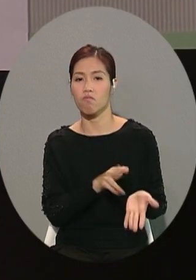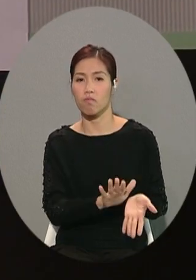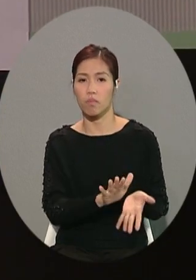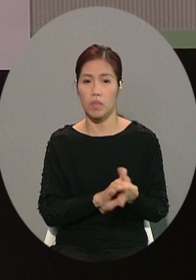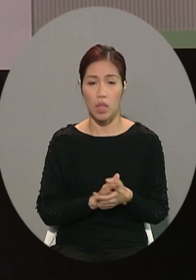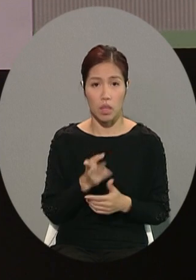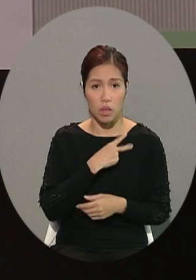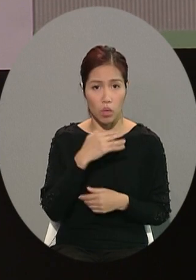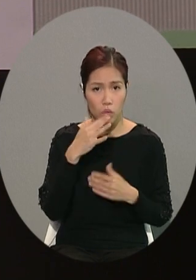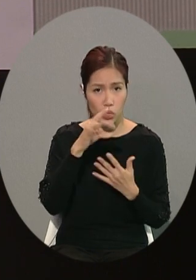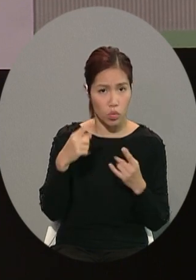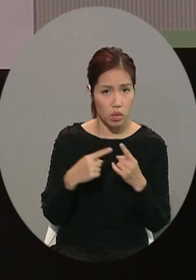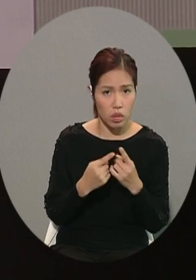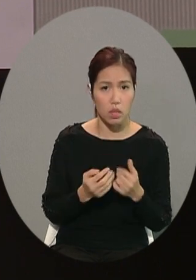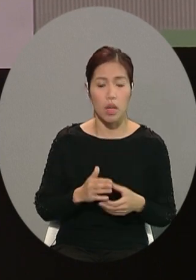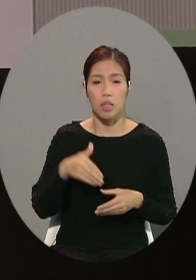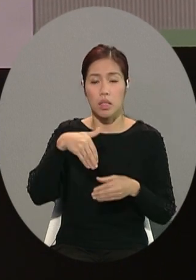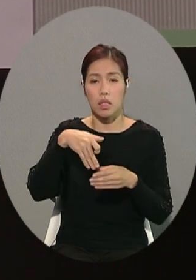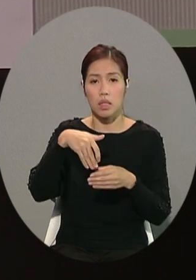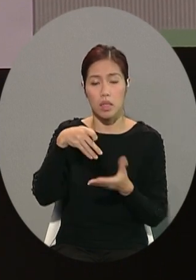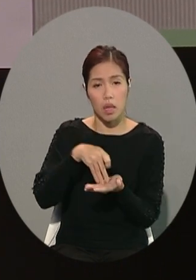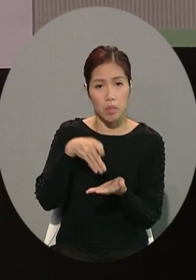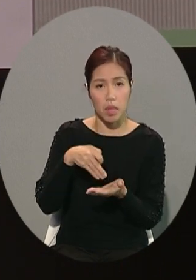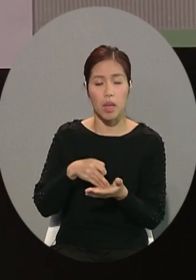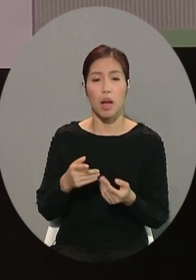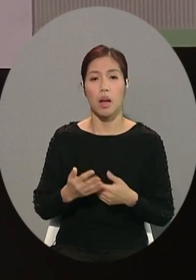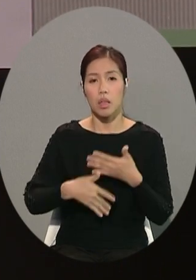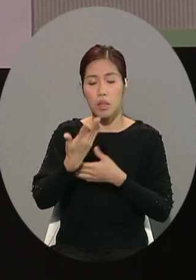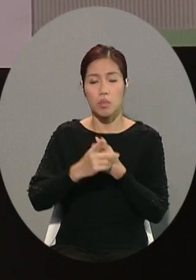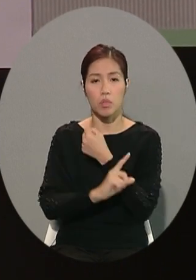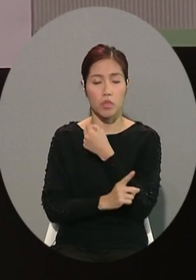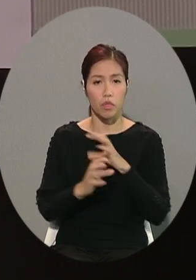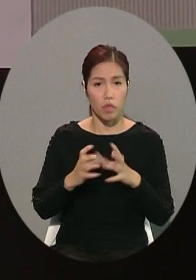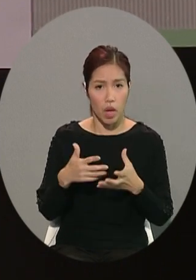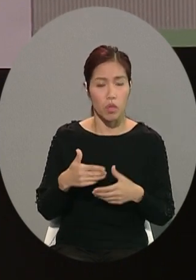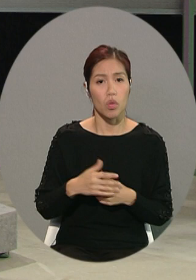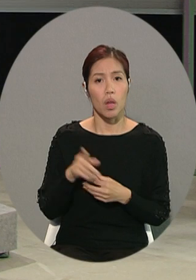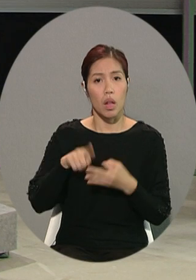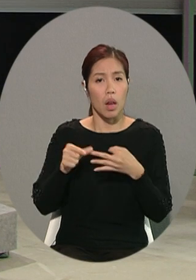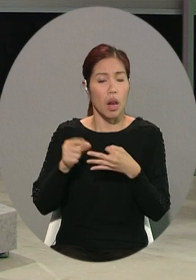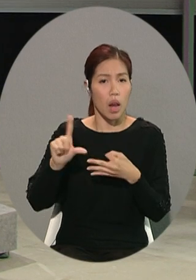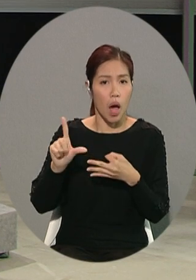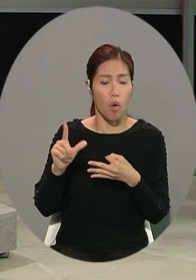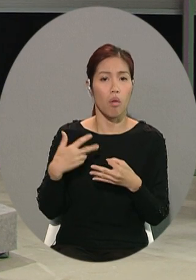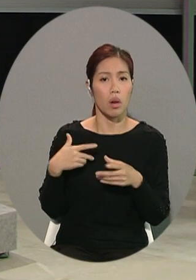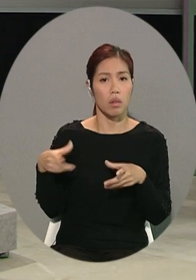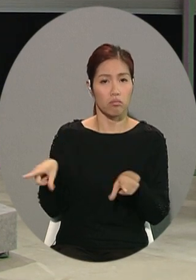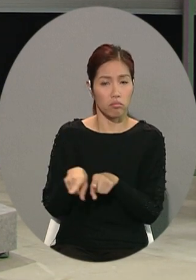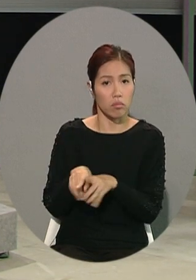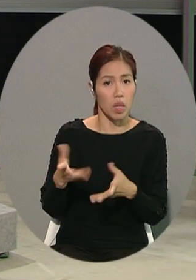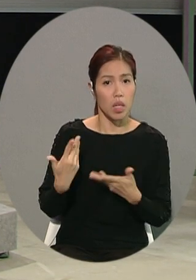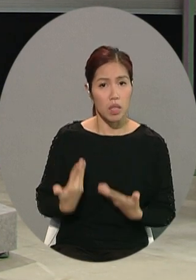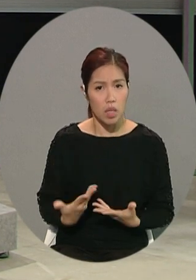選人，喺參選以呢一個業主立案嘅法團嘅期間啦，咁啊劉永賢係你團隊嘅成員嚟嘅，咁亦都有流傳消息啦，因為今